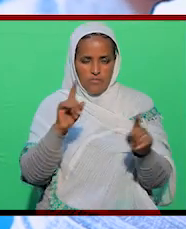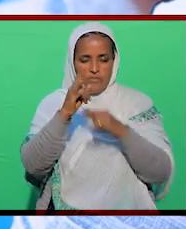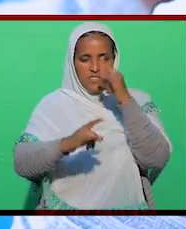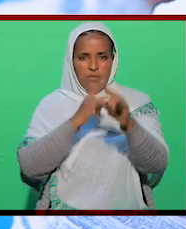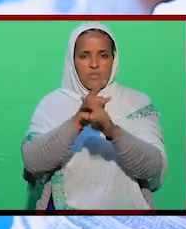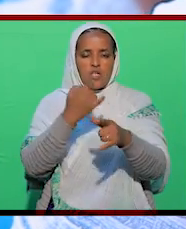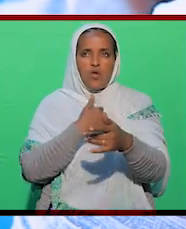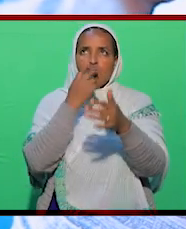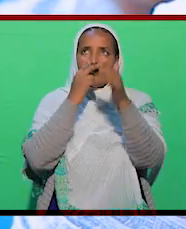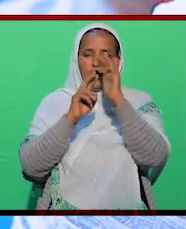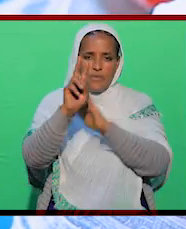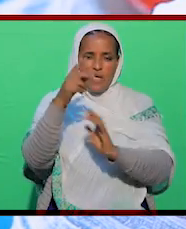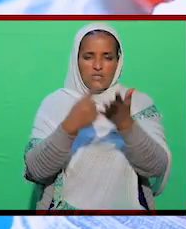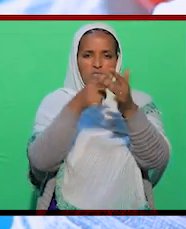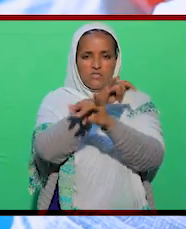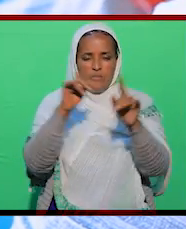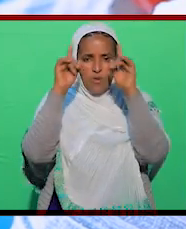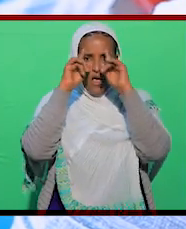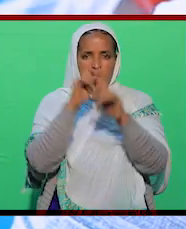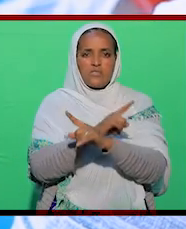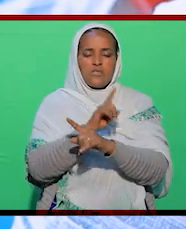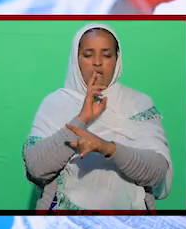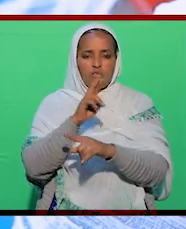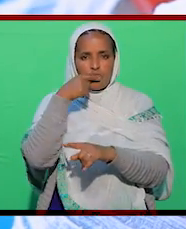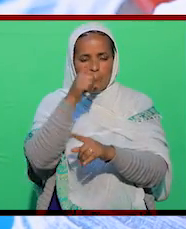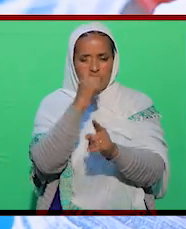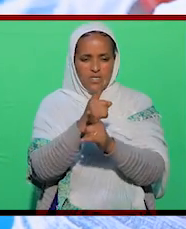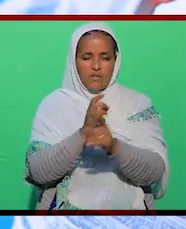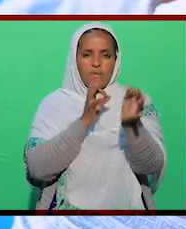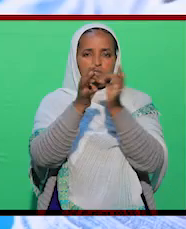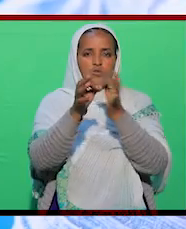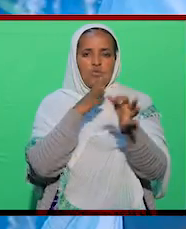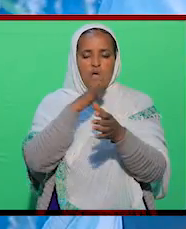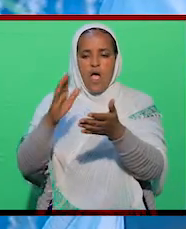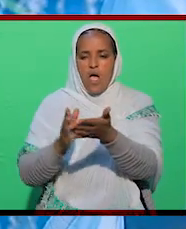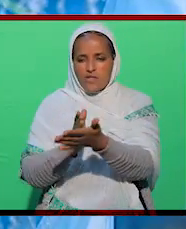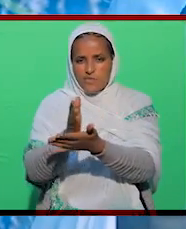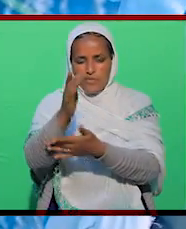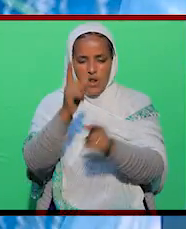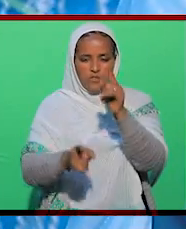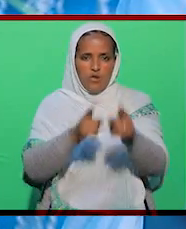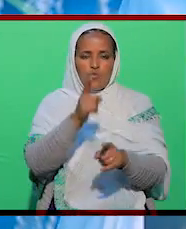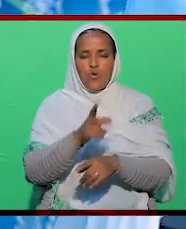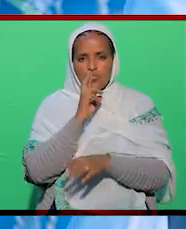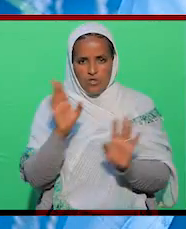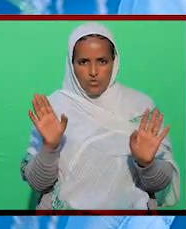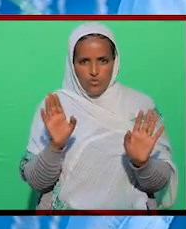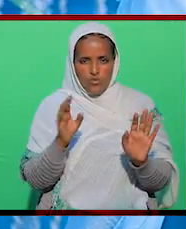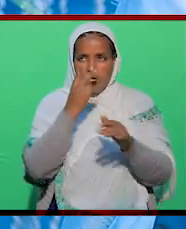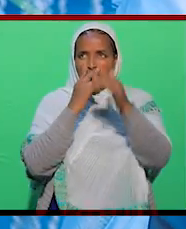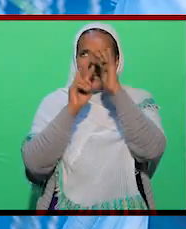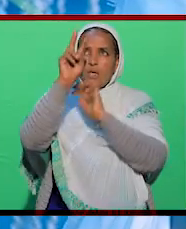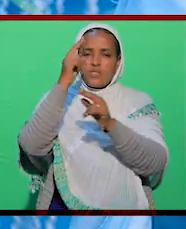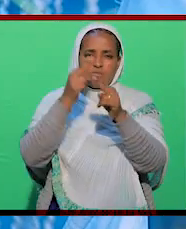ማረጋገጫ አይደለም በዘመናችን ያሉት ነቢያት እንዲሁ ሐሰተኛ ናቸው የሚሉ እንኳን በትክክል የሚገልጻቸዋል አጭበርባሪ